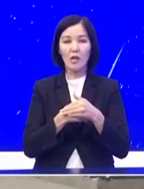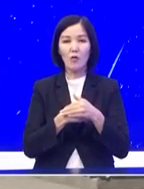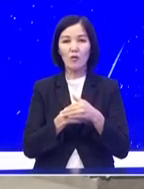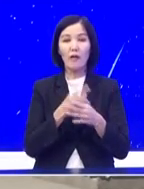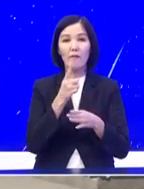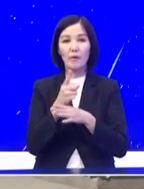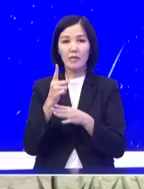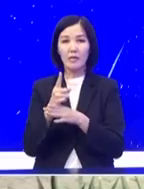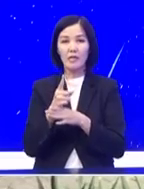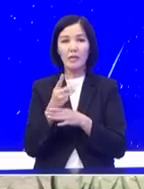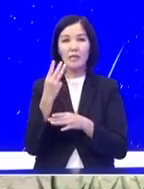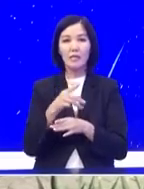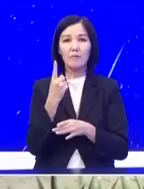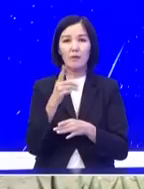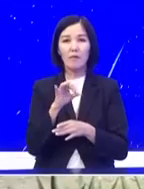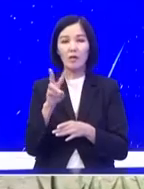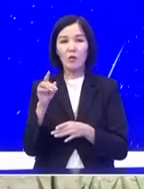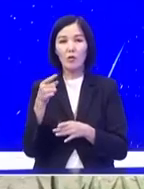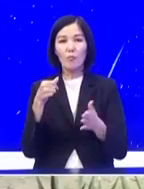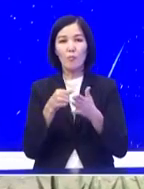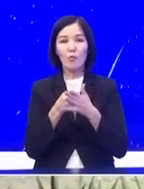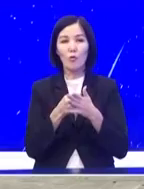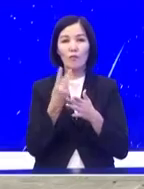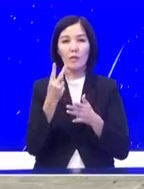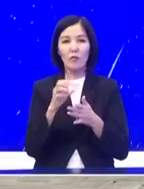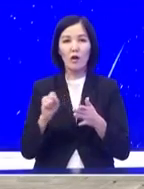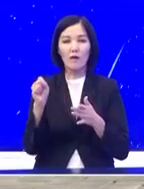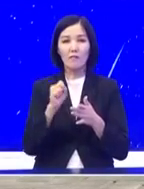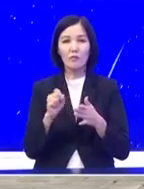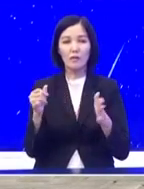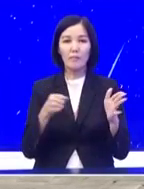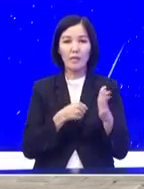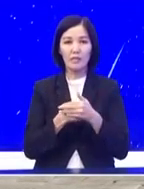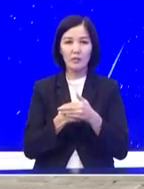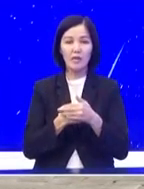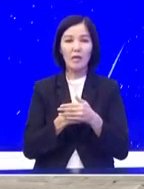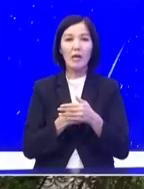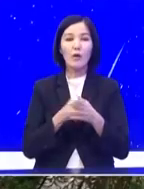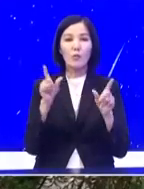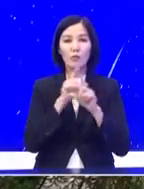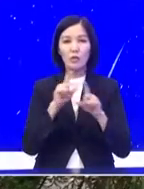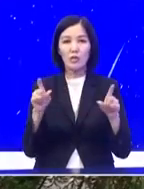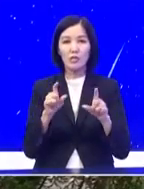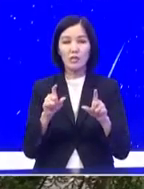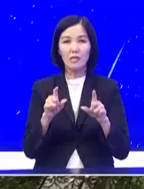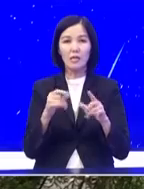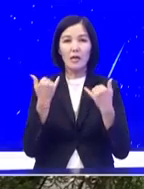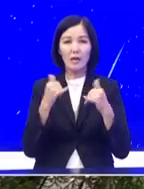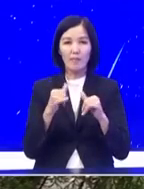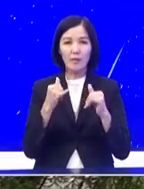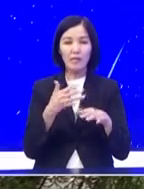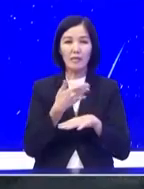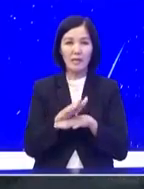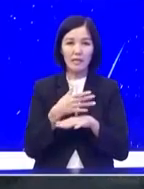В период с 31 июля по 2 августа приостановит работу целый ряд учреждений, в их числе объекты общепита и летники,